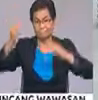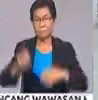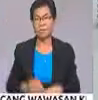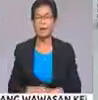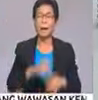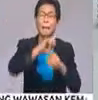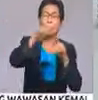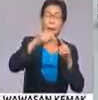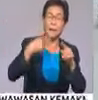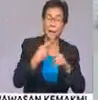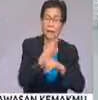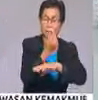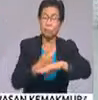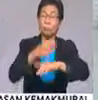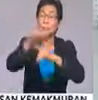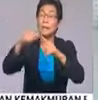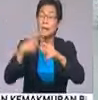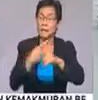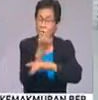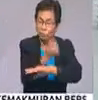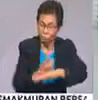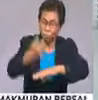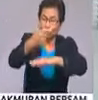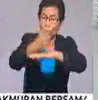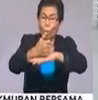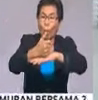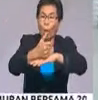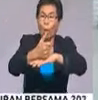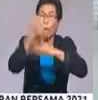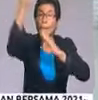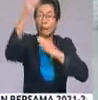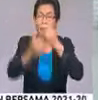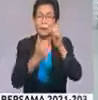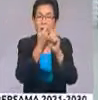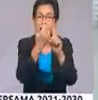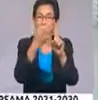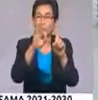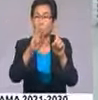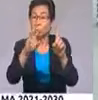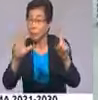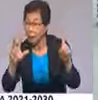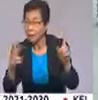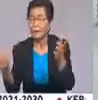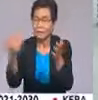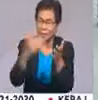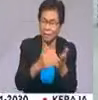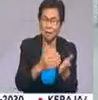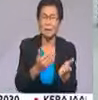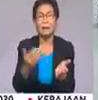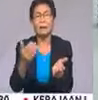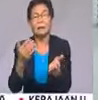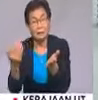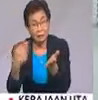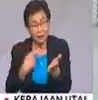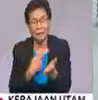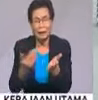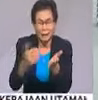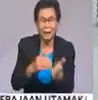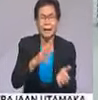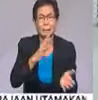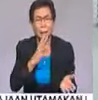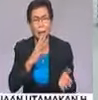Apabila kita menubuhkan Malaysia pada tahun 63, kita sekali lagi menegaskan bahawa